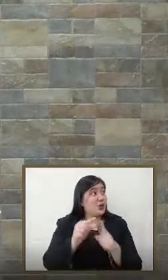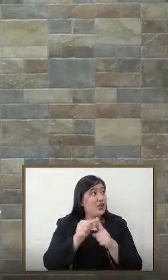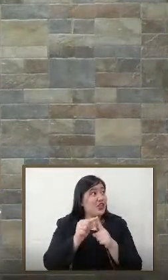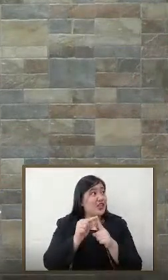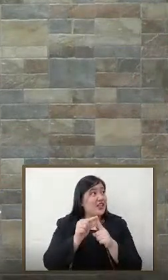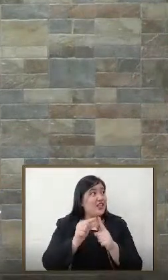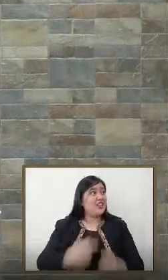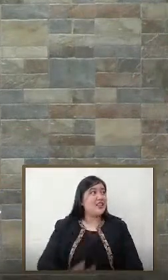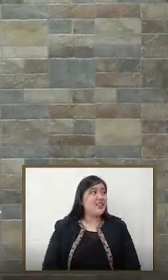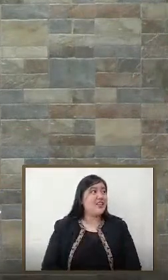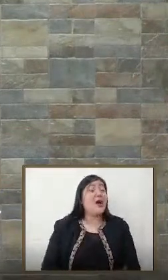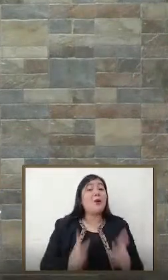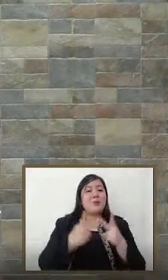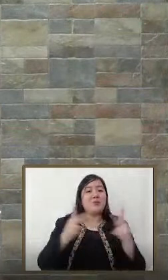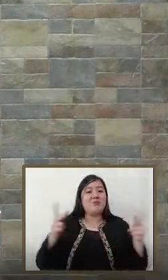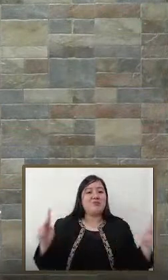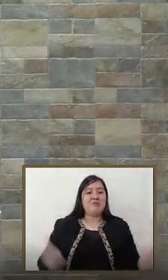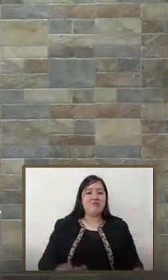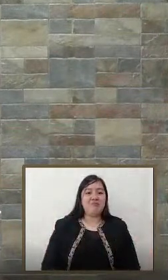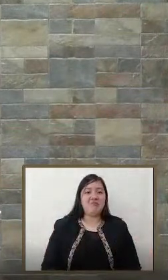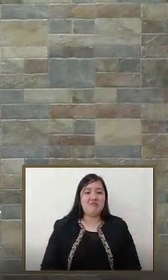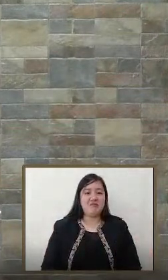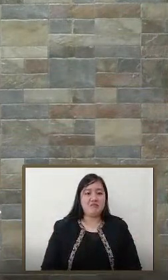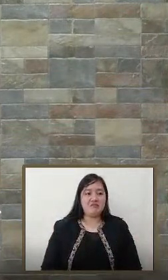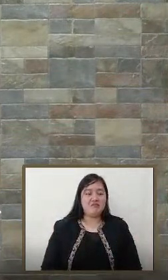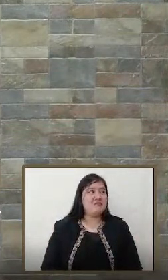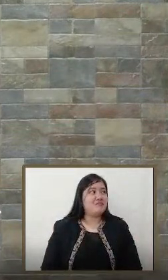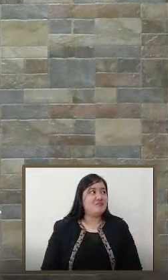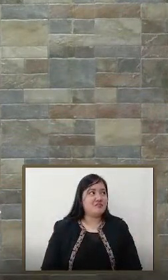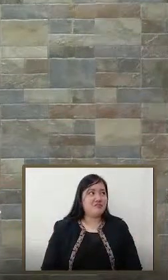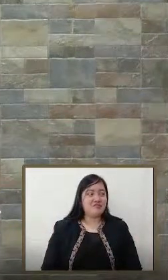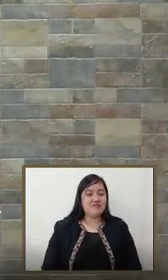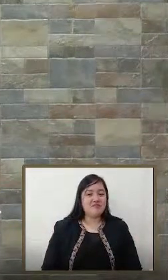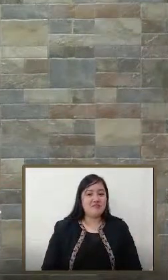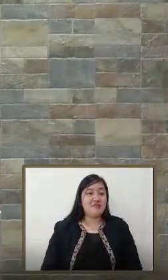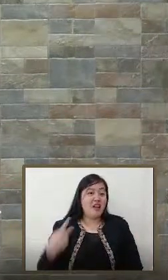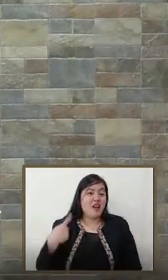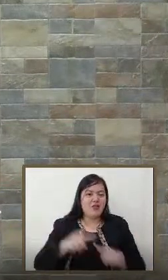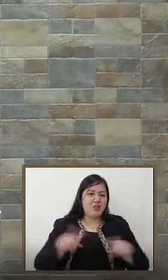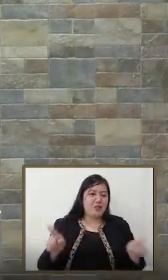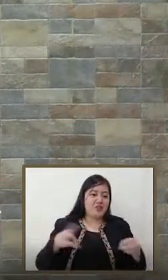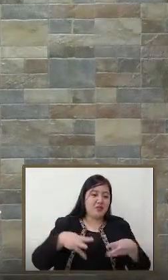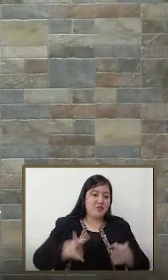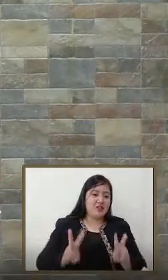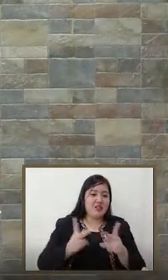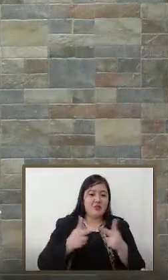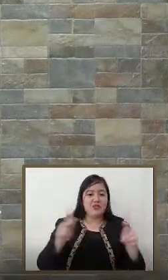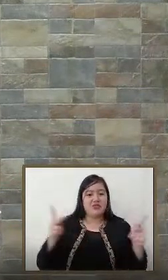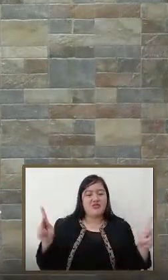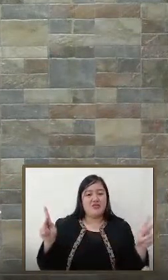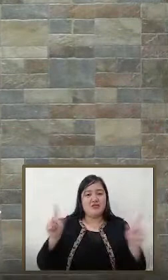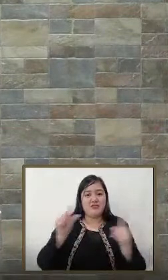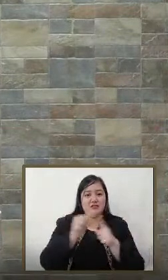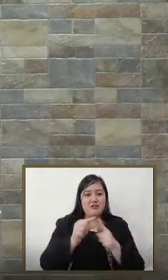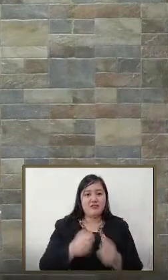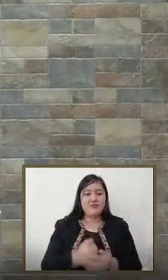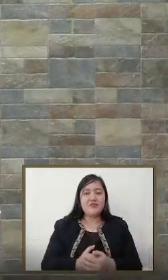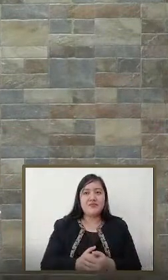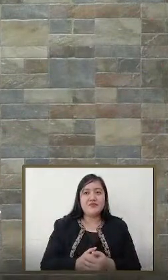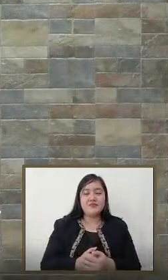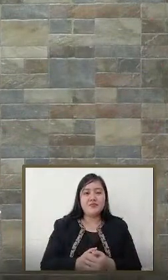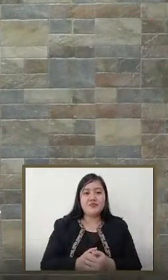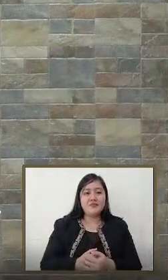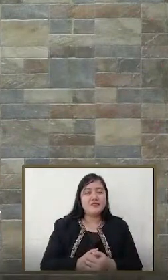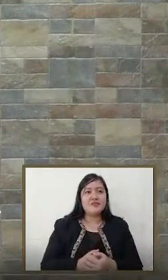sila. You see, pero yung pagka-pronounce nila ng words ay magkakaiba. You see, ngayon, pag may mga taong